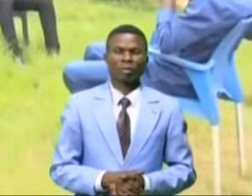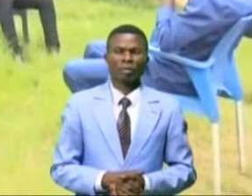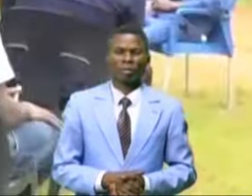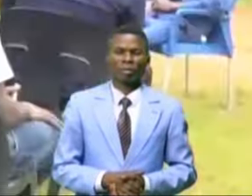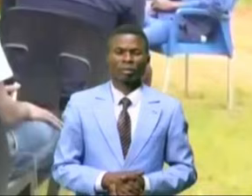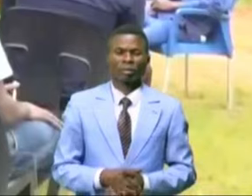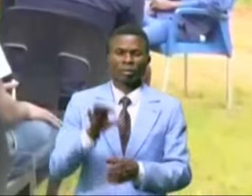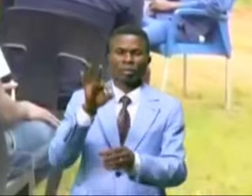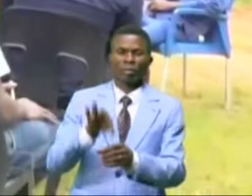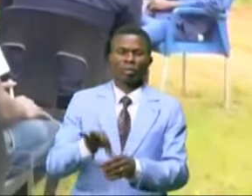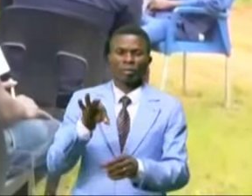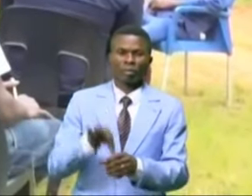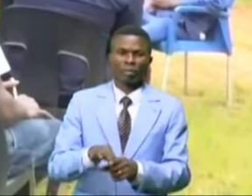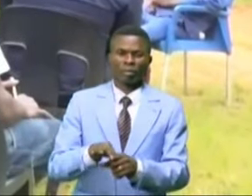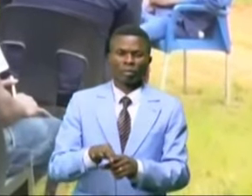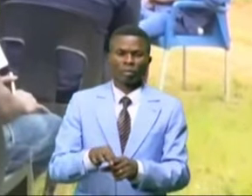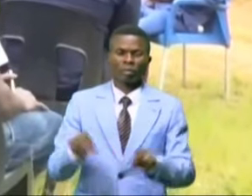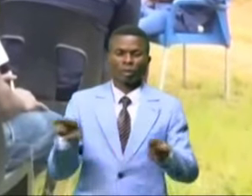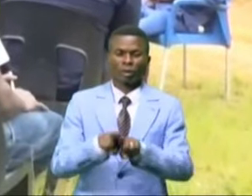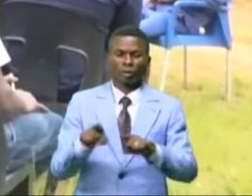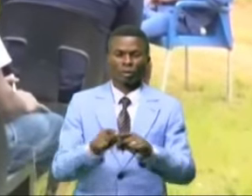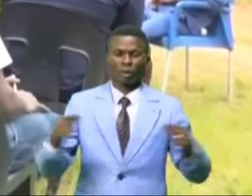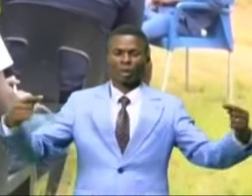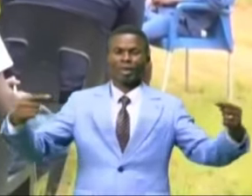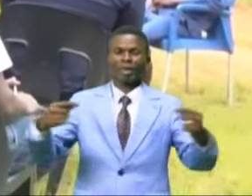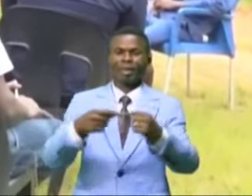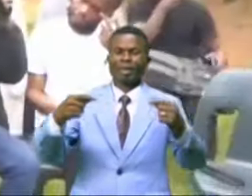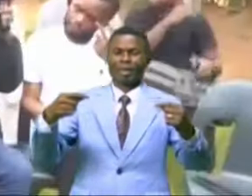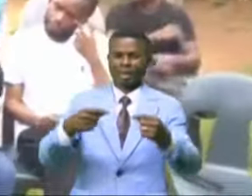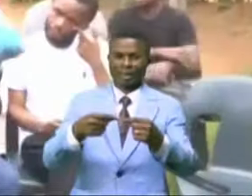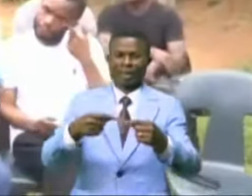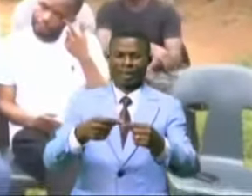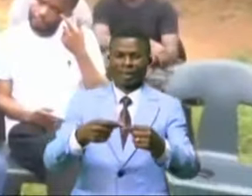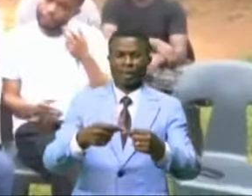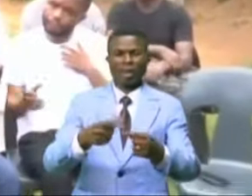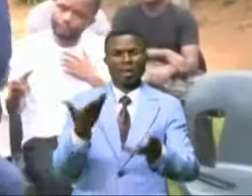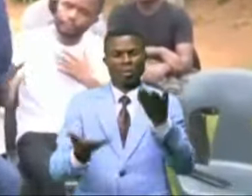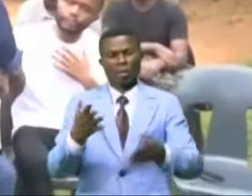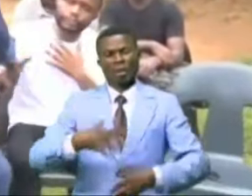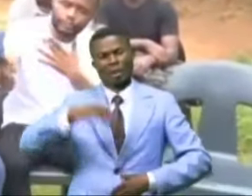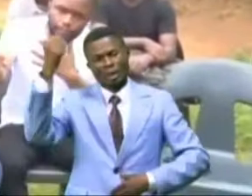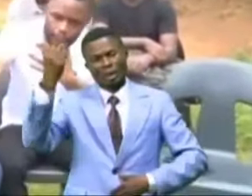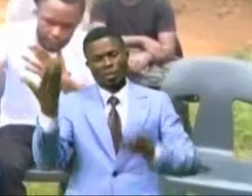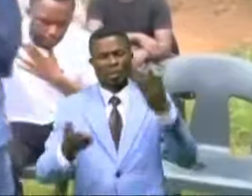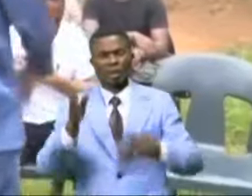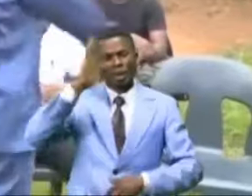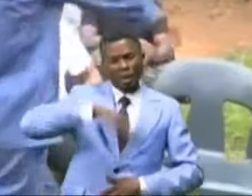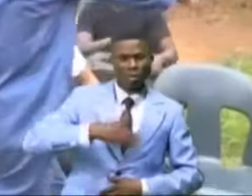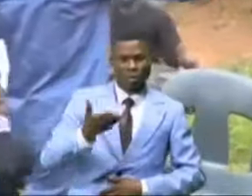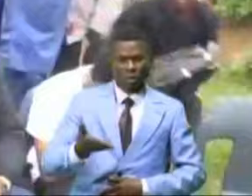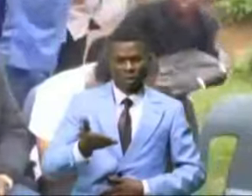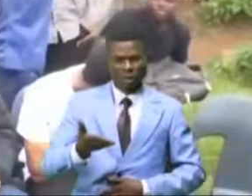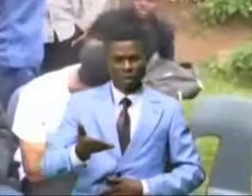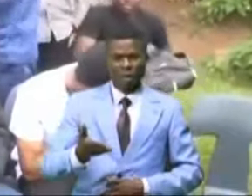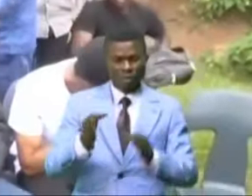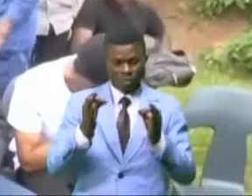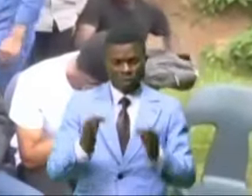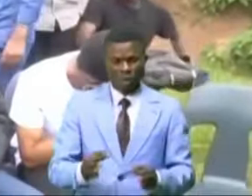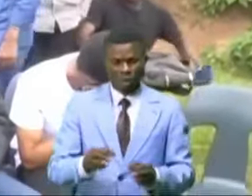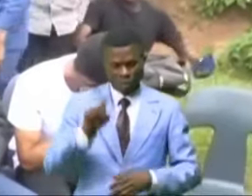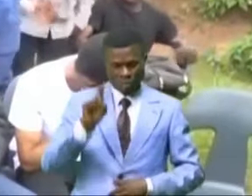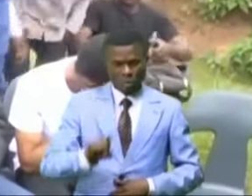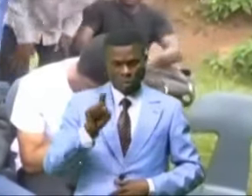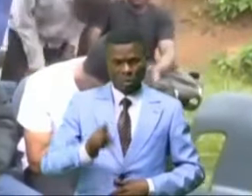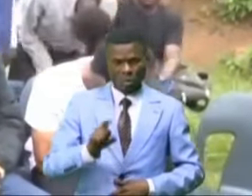Les élections n'étaient qu'une compétition où on pouvait sortir perdant ou gagnant. En cas d'échec, il vaut